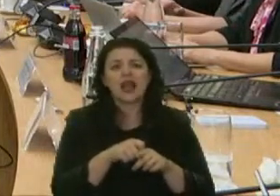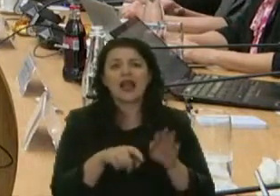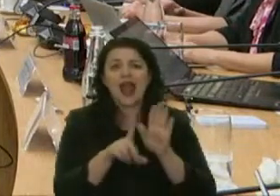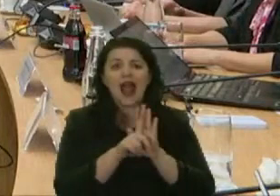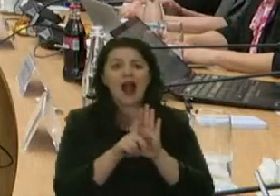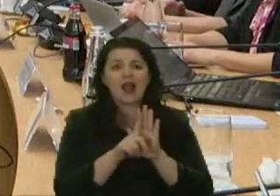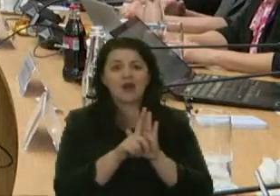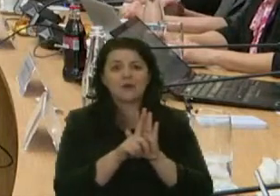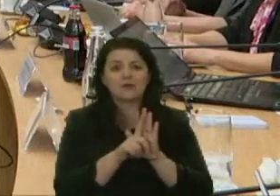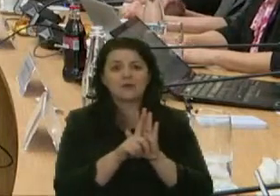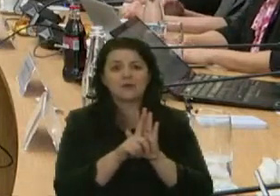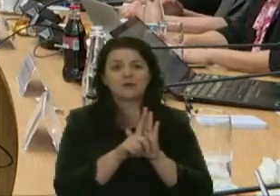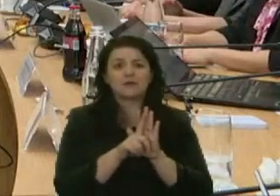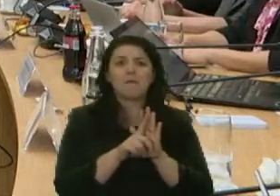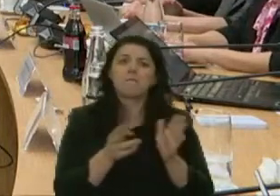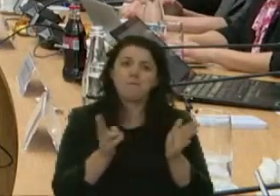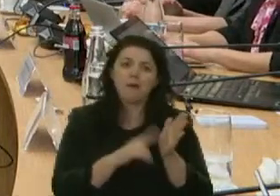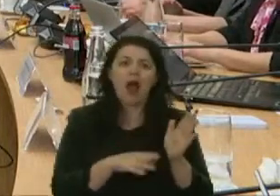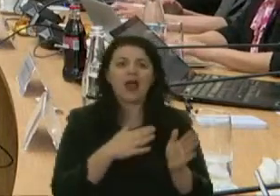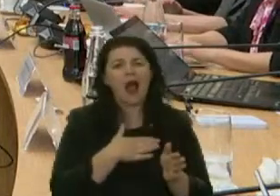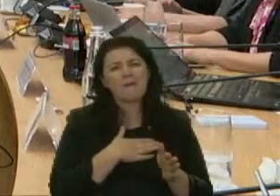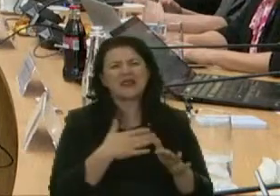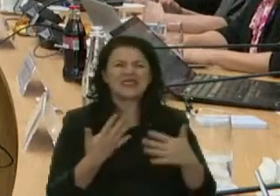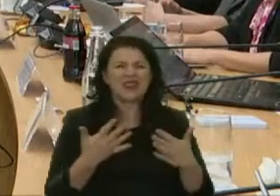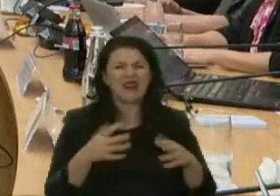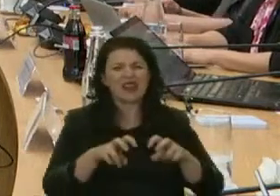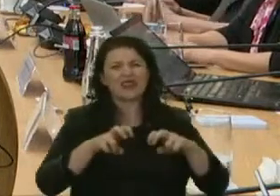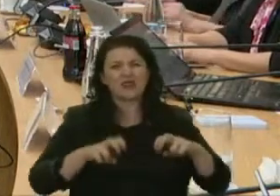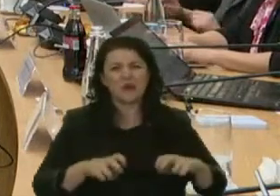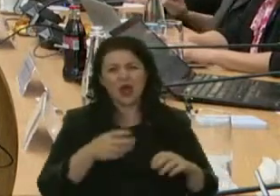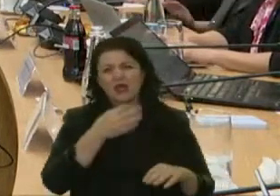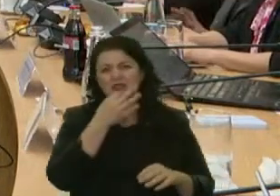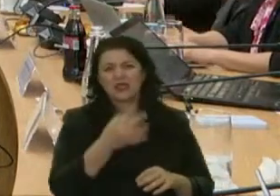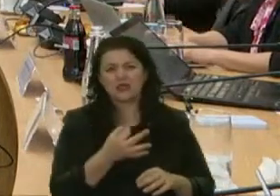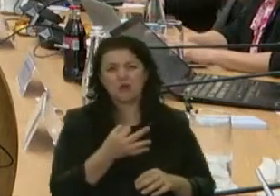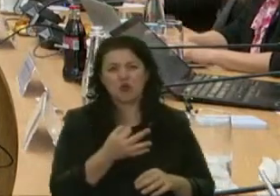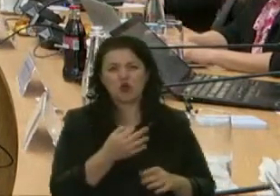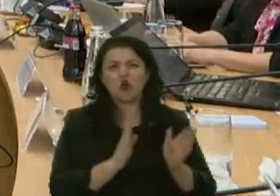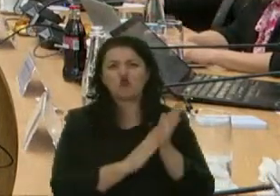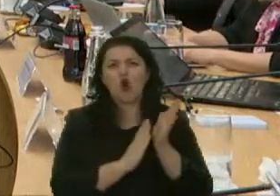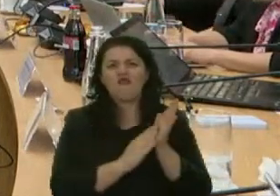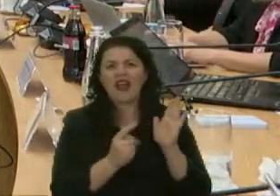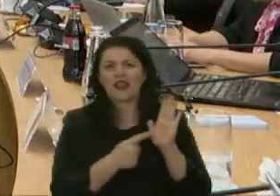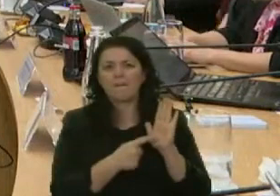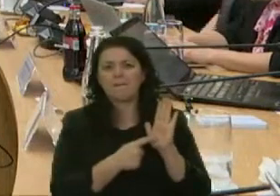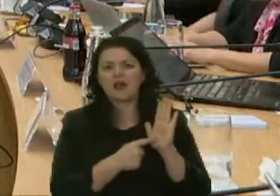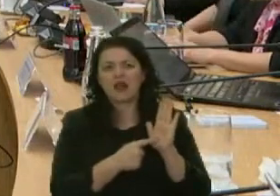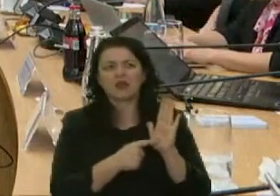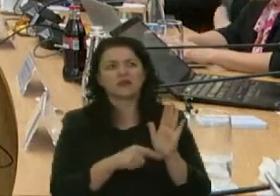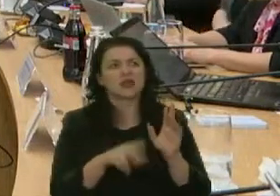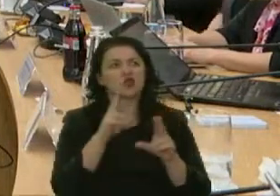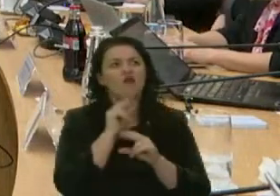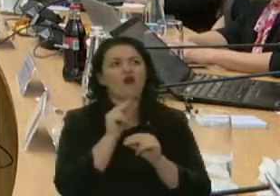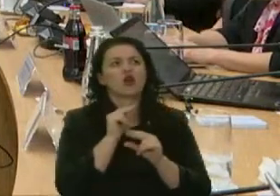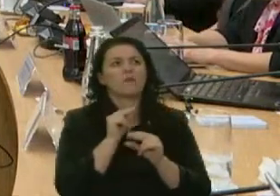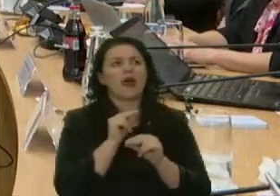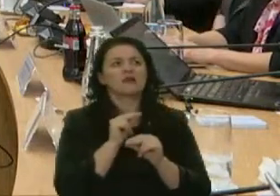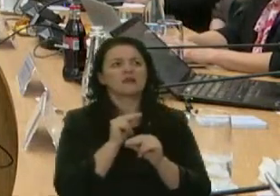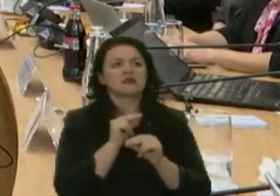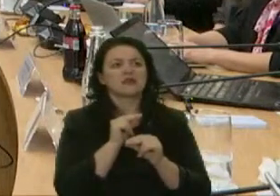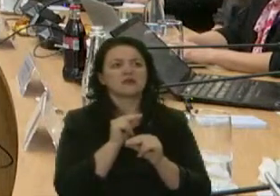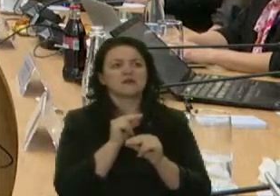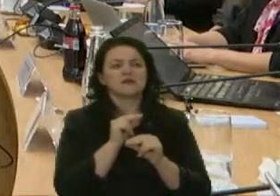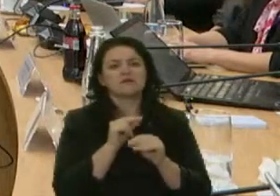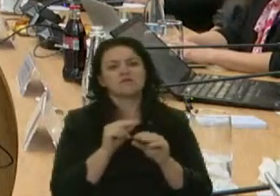legal de aceea mai am câteva rețineri ca să când spun să fiu cu dovada în mână și să nu vorbesc